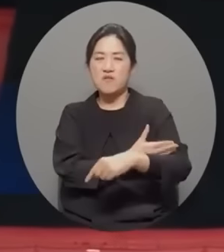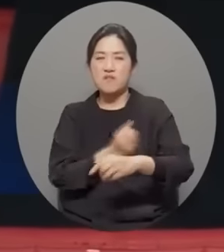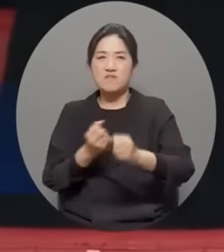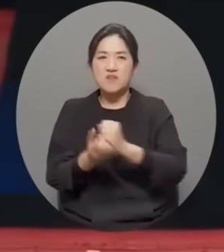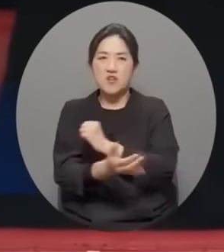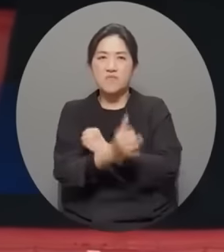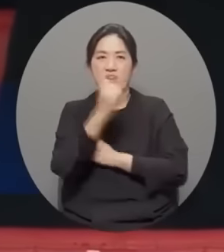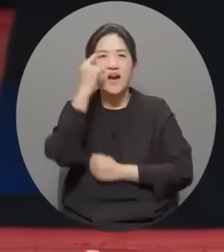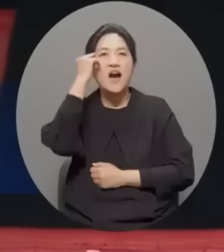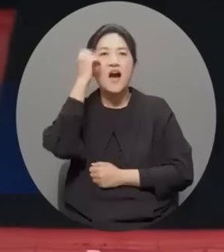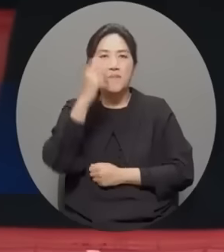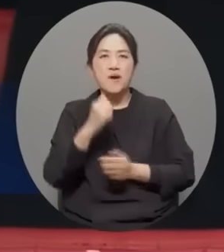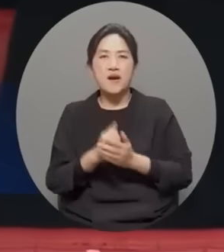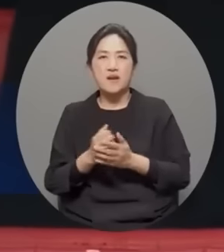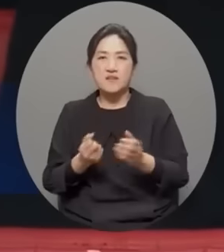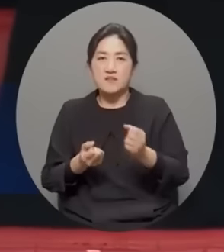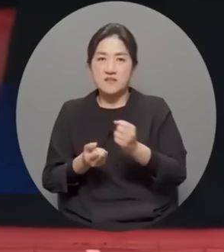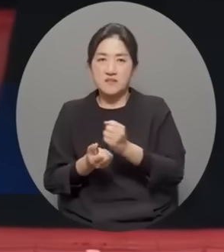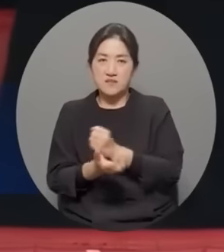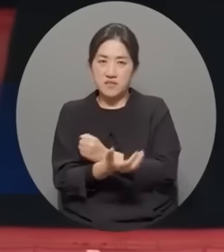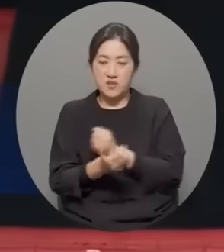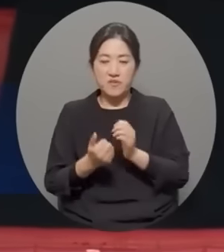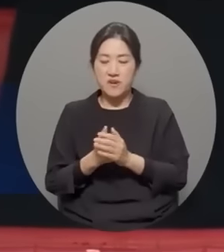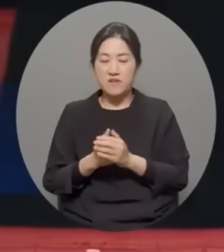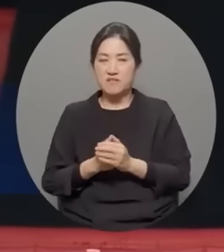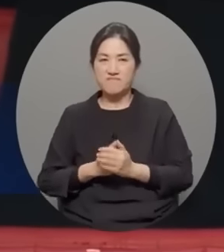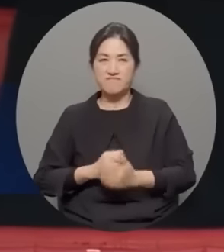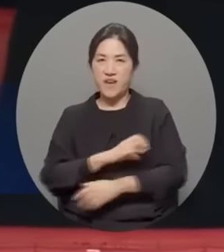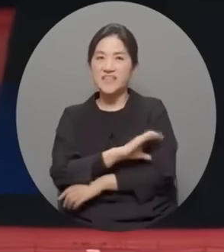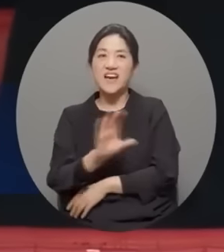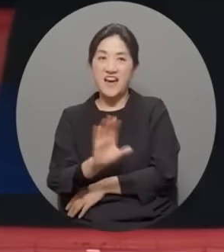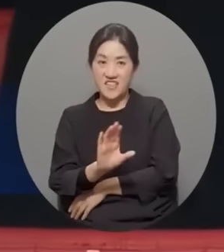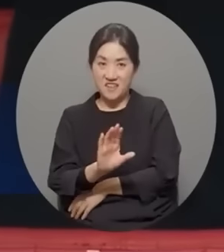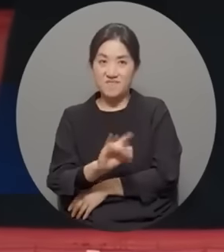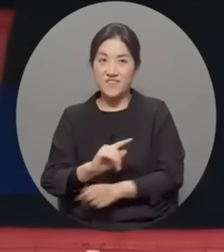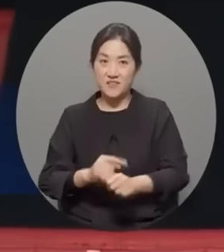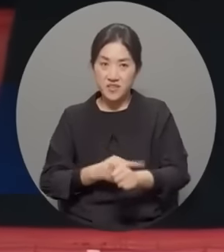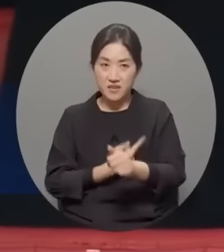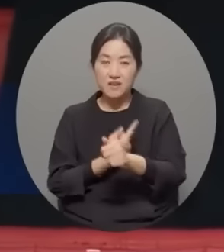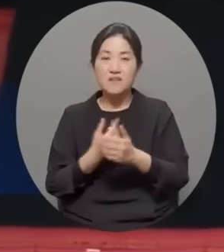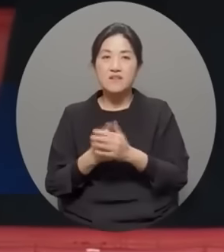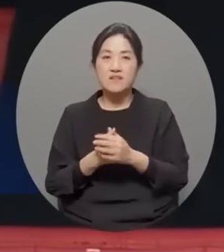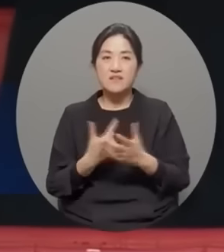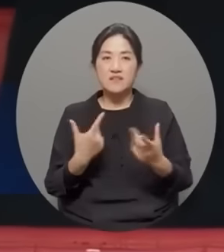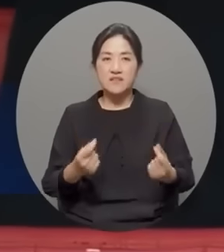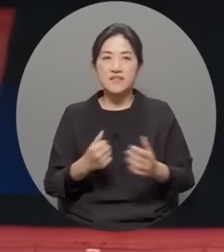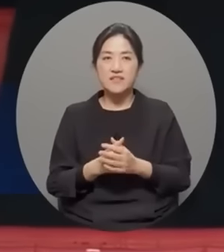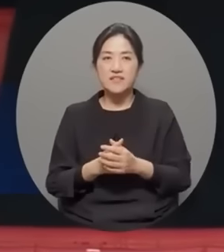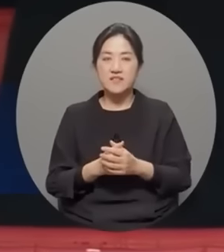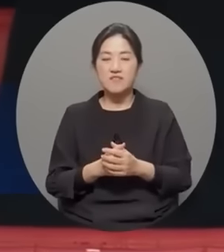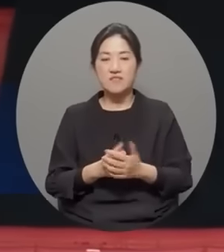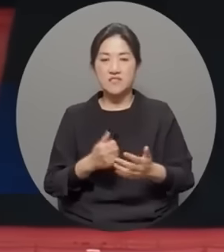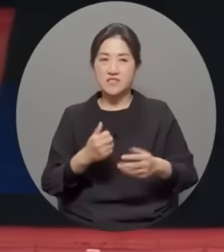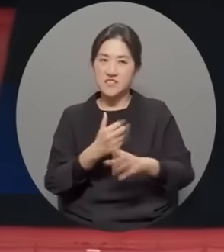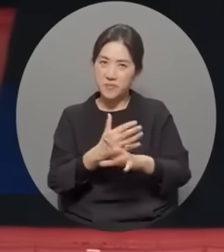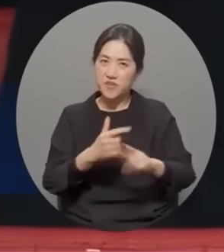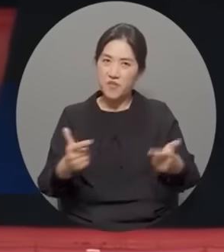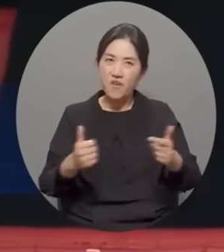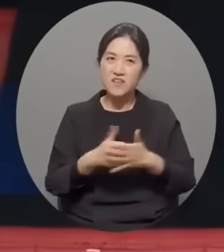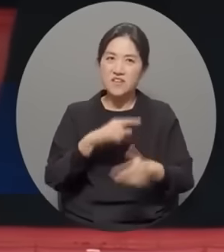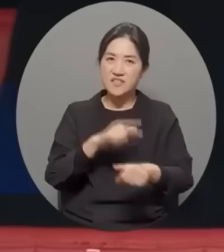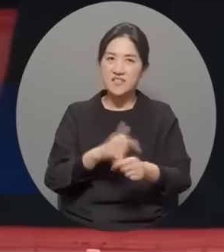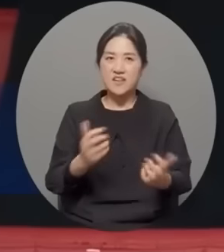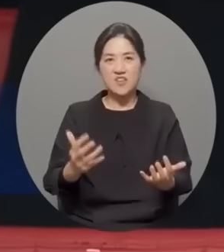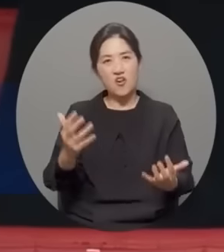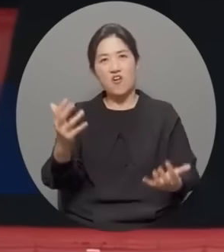영향력 때문인 것 같고, 그 영향력 행사를 안 하면 이런 그 생태계가 저절로